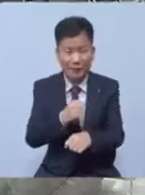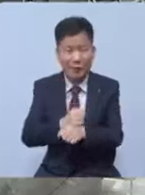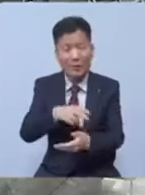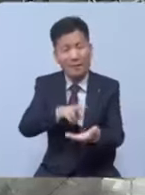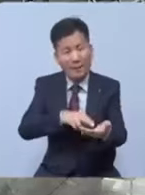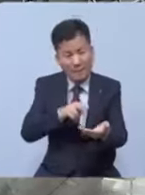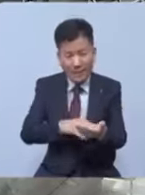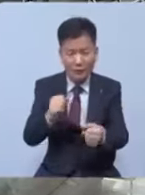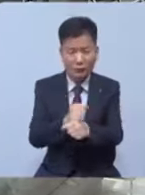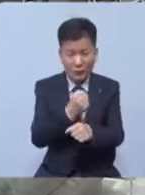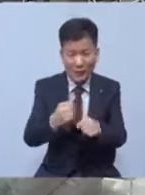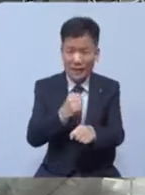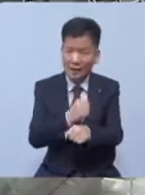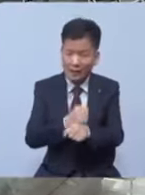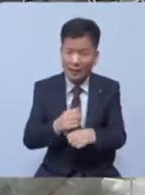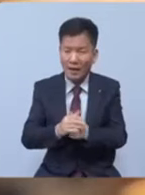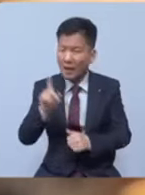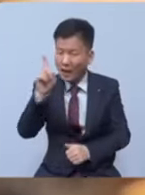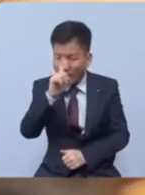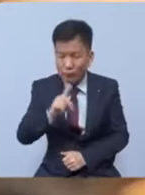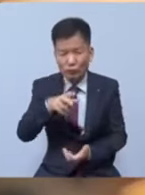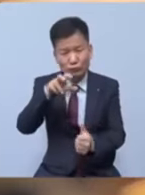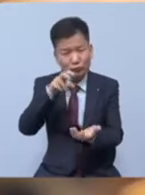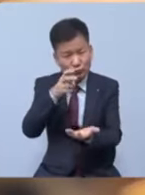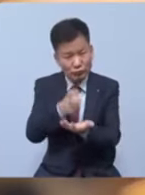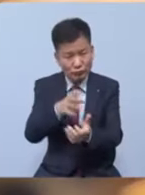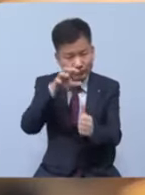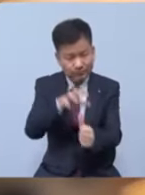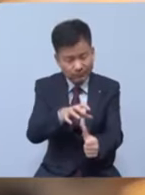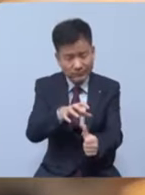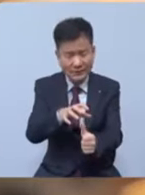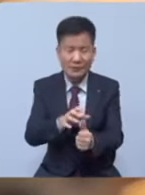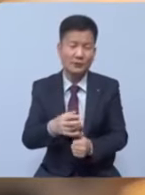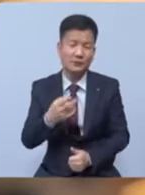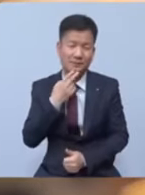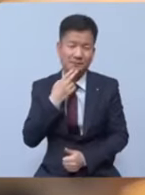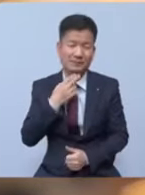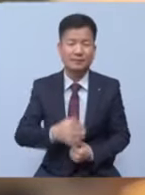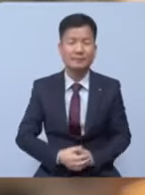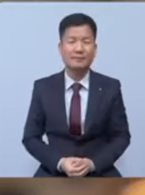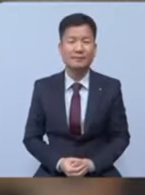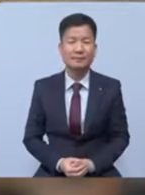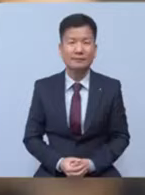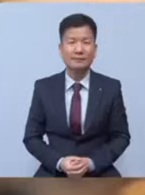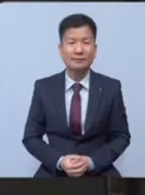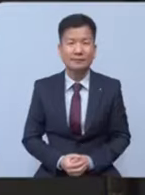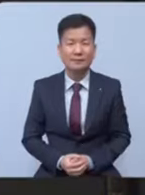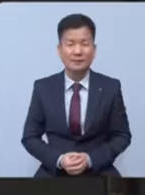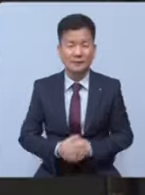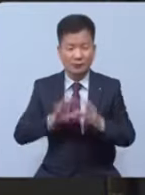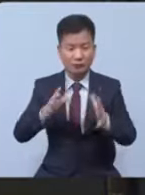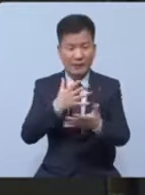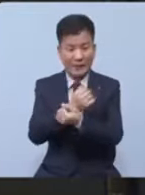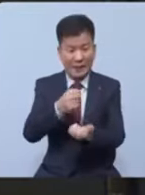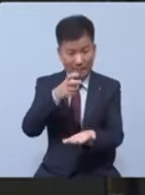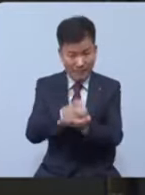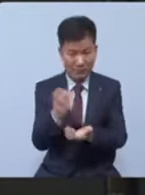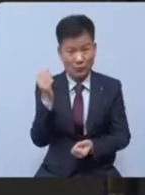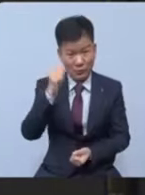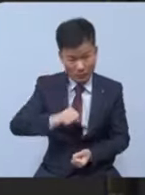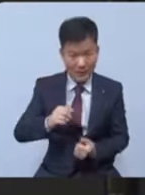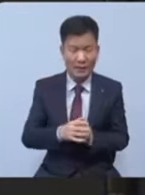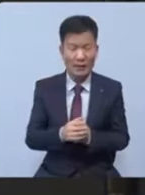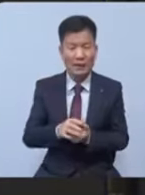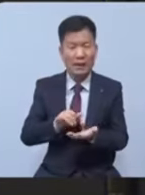매출액까지 조작하는데 아무런 규제나 제한이 이루어지지 않았습니다 국가 계약도 위반했고